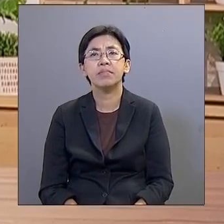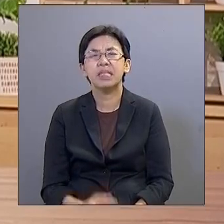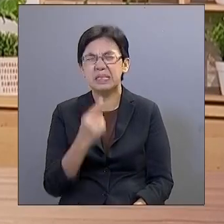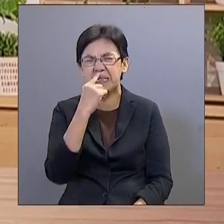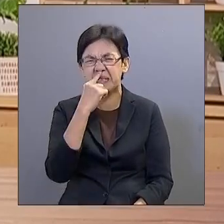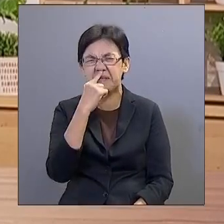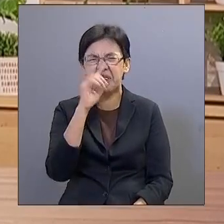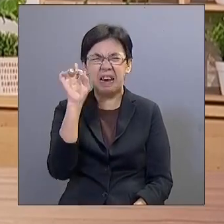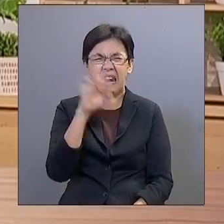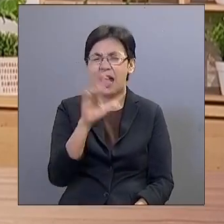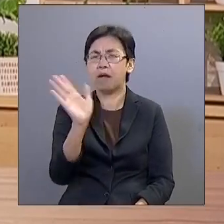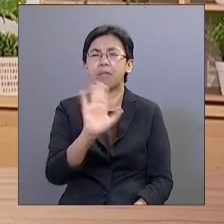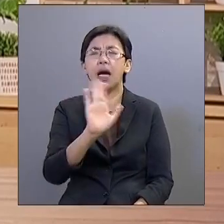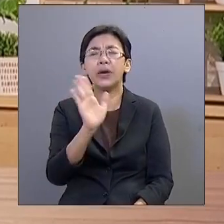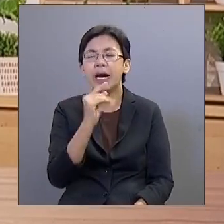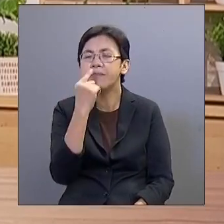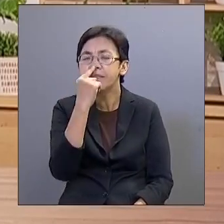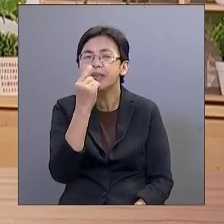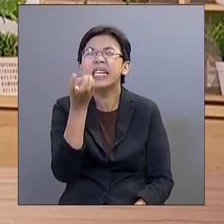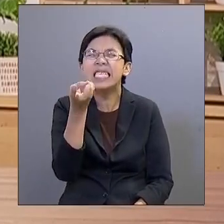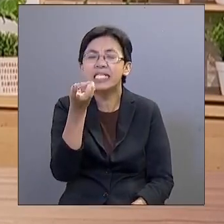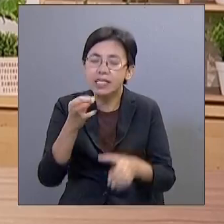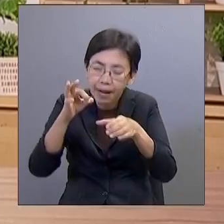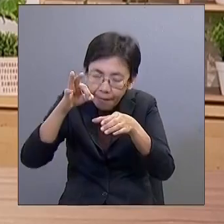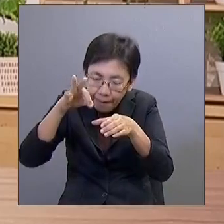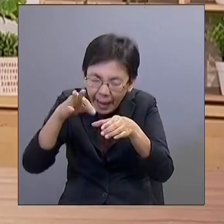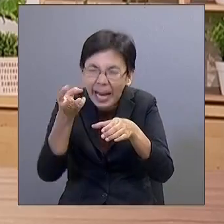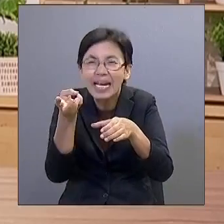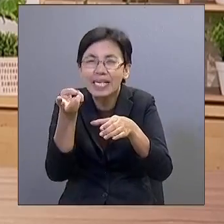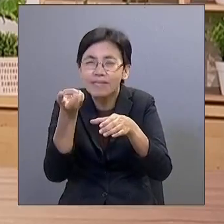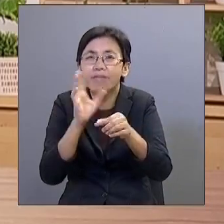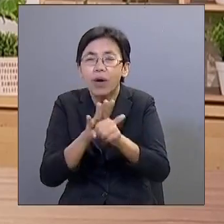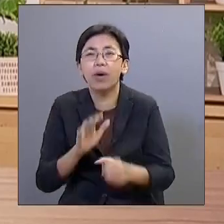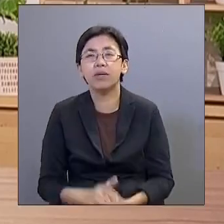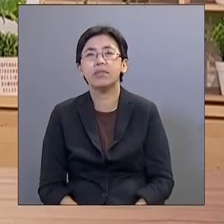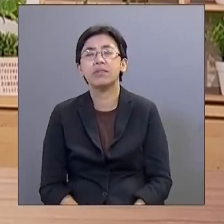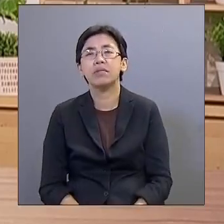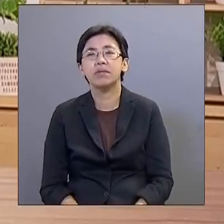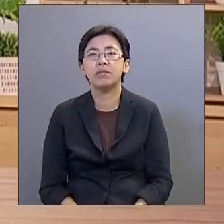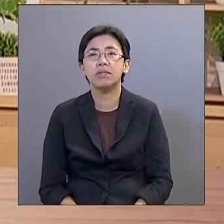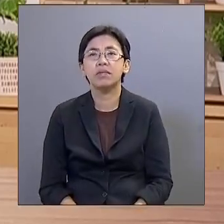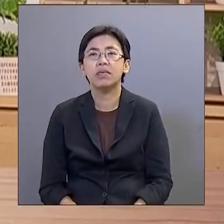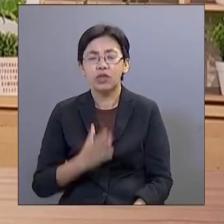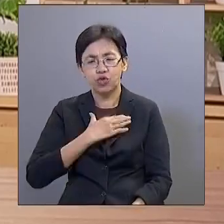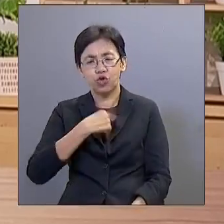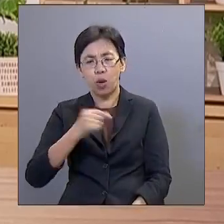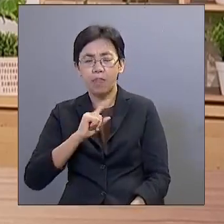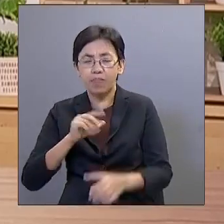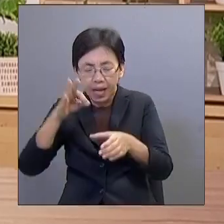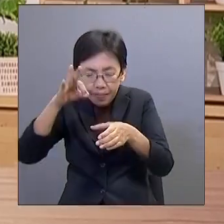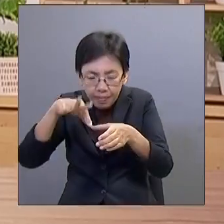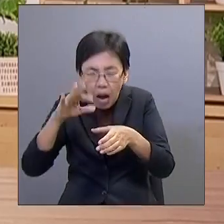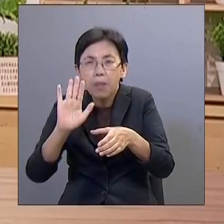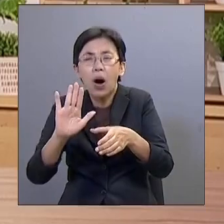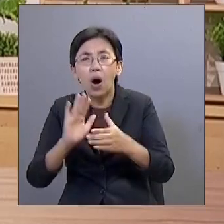นมากจนเกินไปใส่ก็คืออาจจะใส่น้อยกว่ากลิ่นที่เจ้าของสัตว์เลี้ยงอะชอบนะคะเพราะว่าจริงๆแล้วก